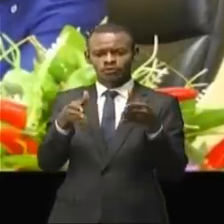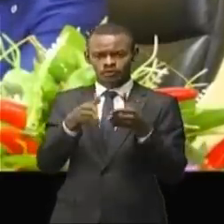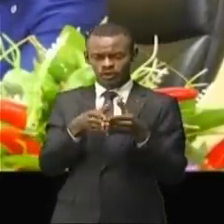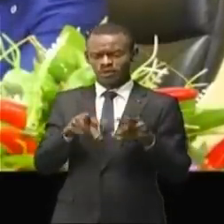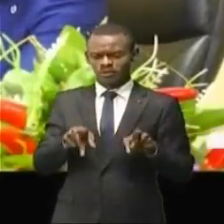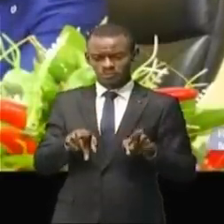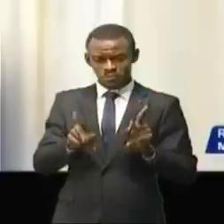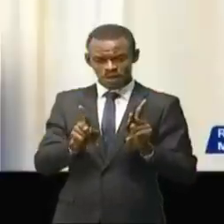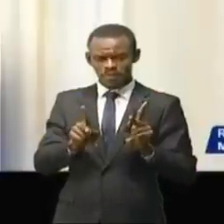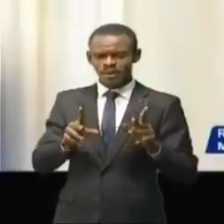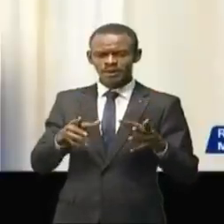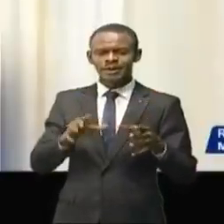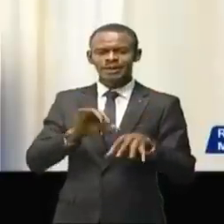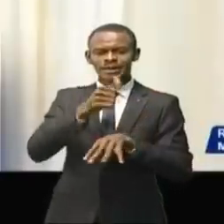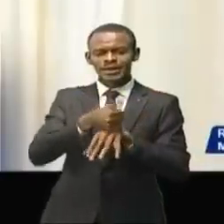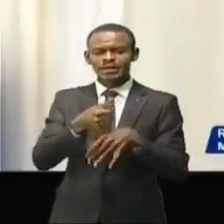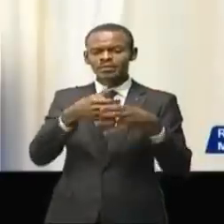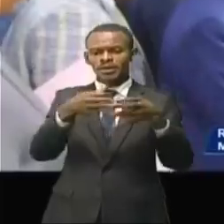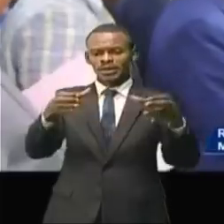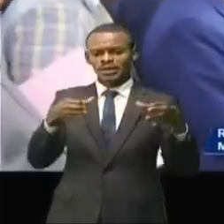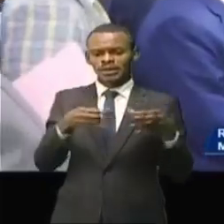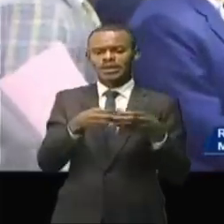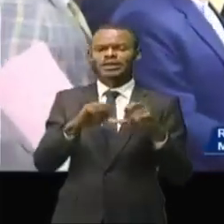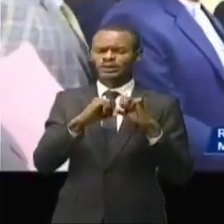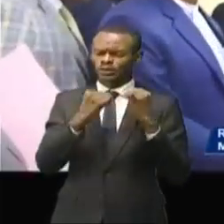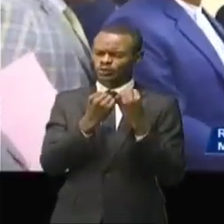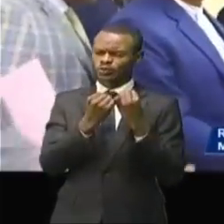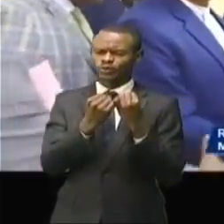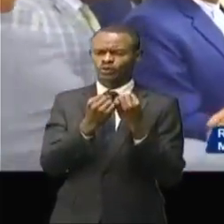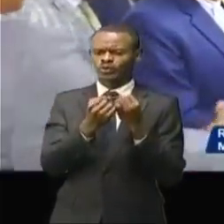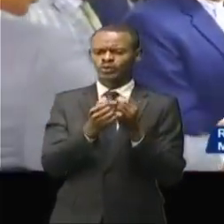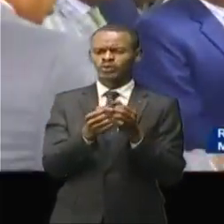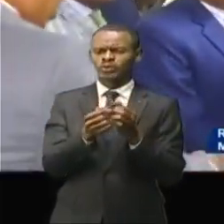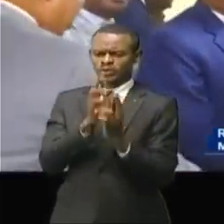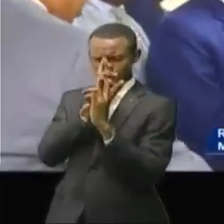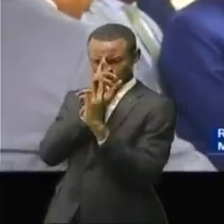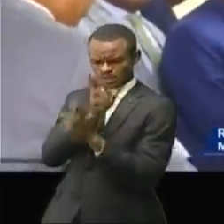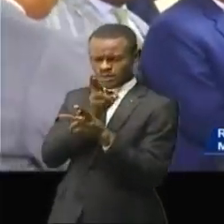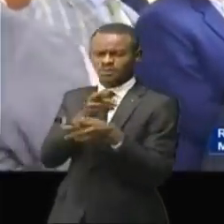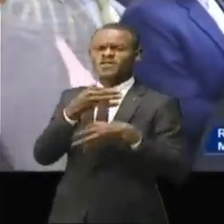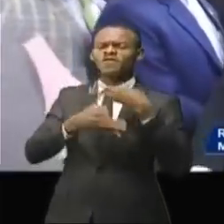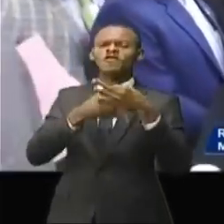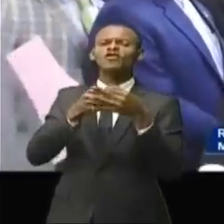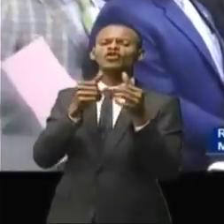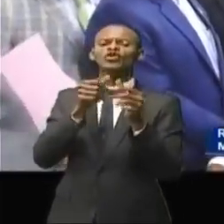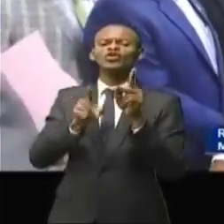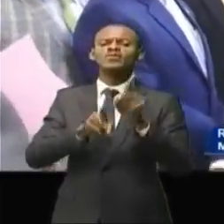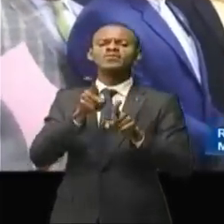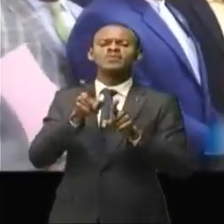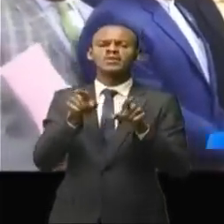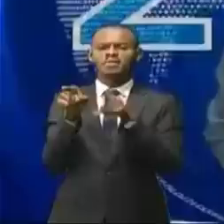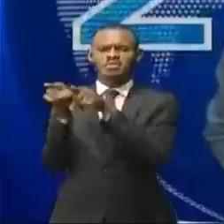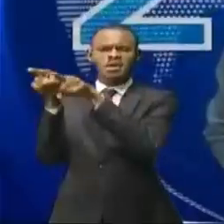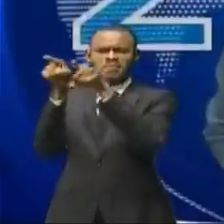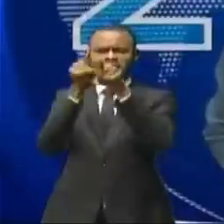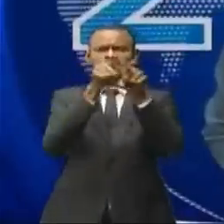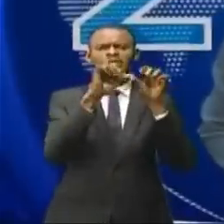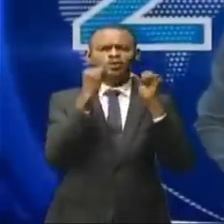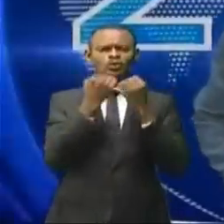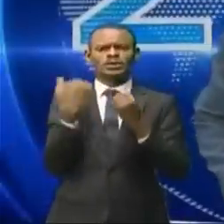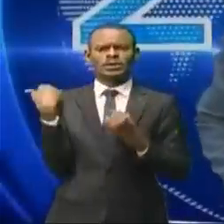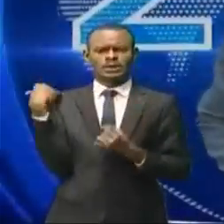d'un cadre structurel qui va insuffler un vent nouveau dans la vie du douanier congolais